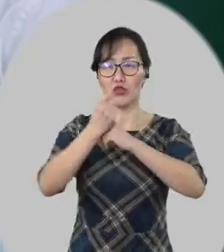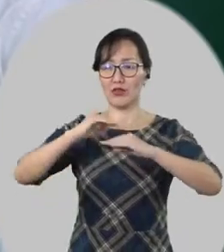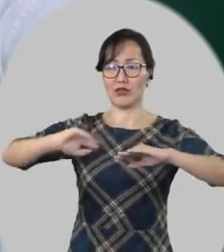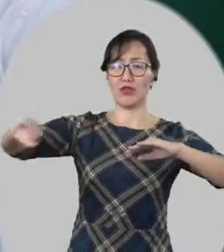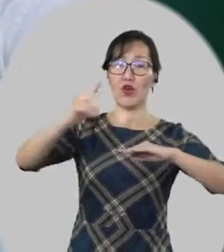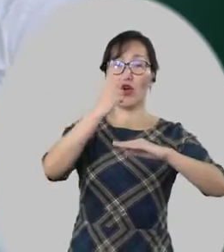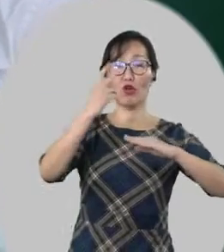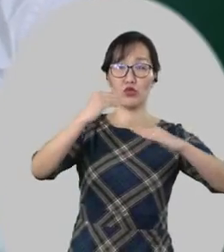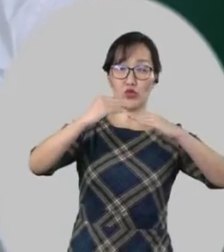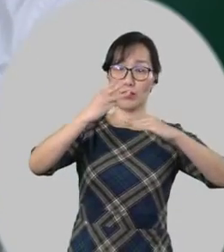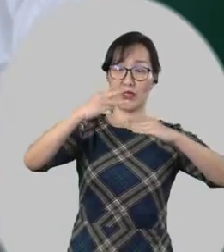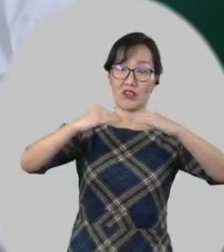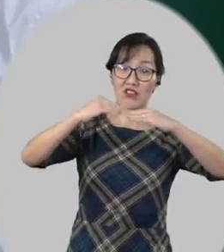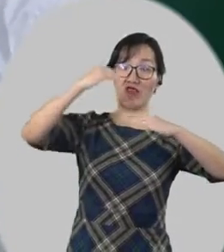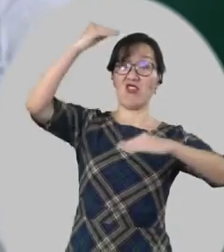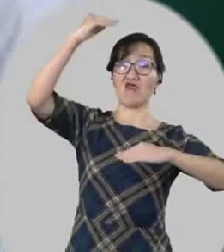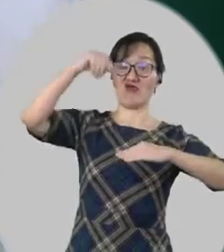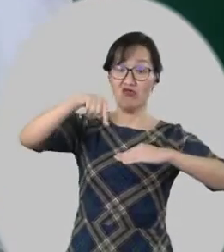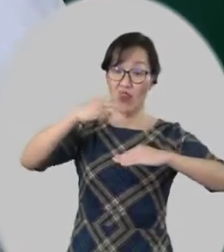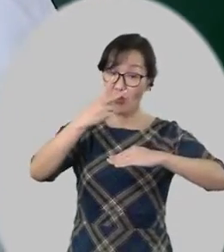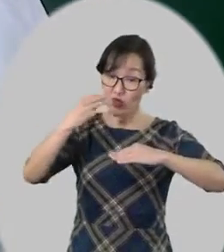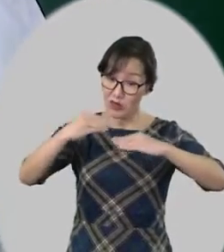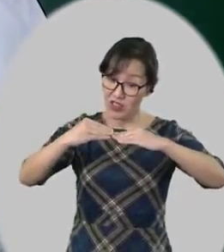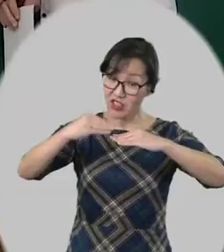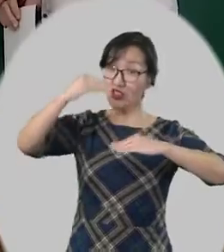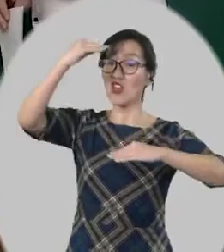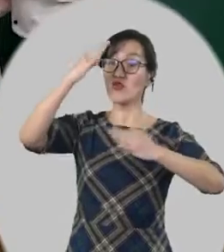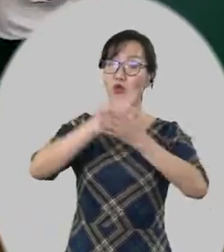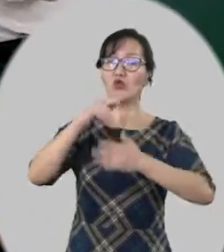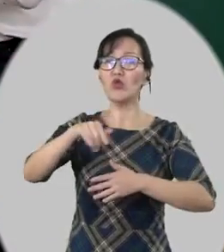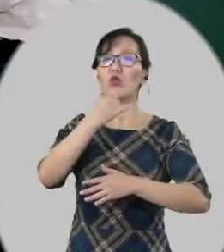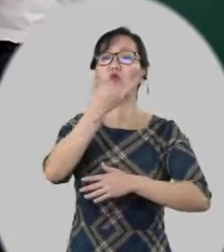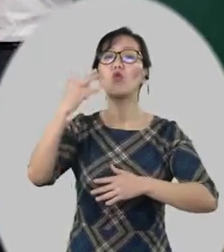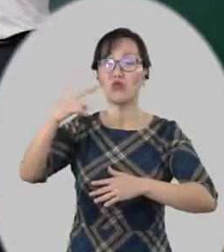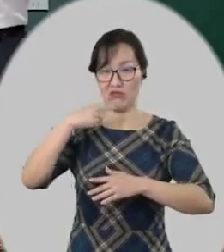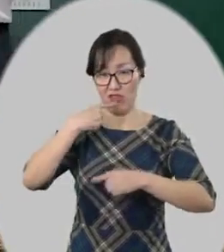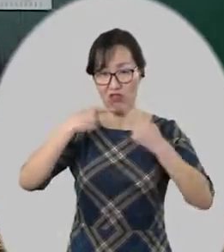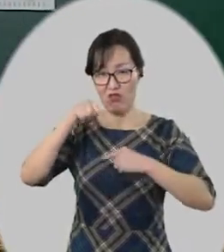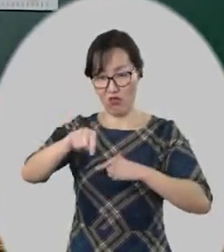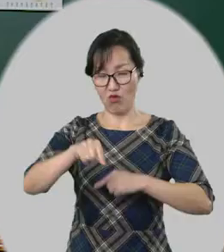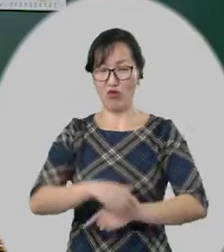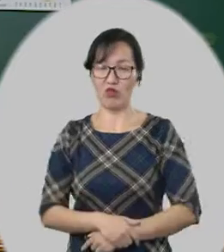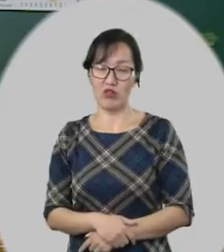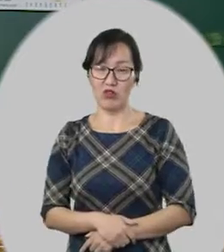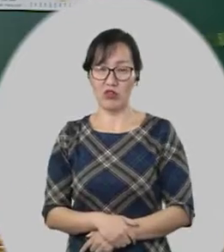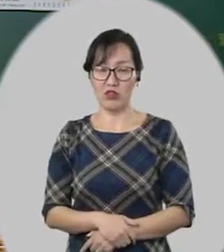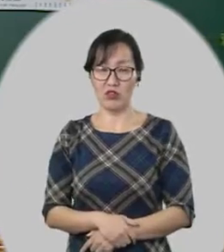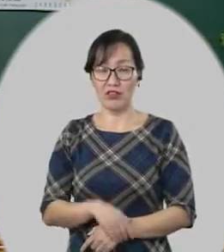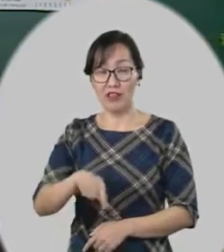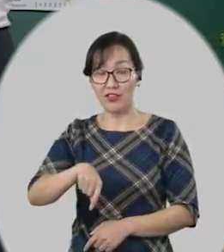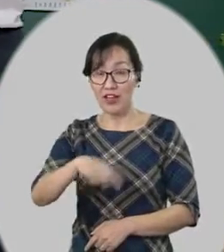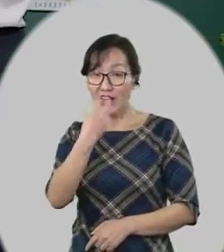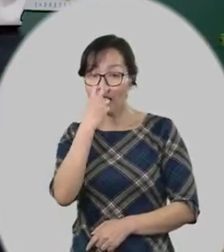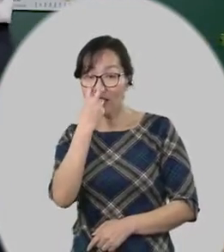бид нар мэдсэн өмнөх хичээлдээ мэдчих авах хэрэгтэй. За, тэгэхээр одоо энэ дээр ингээд ажиглая л